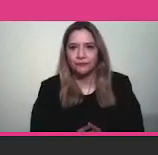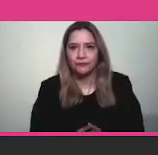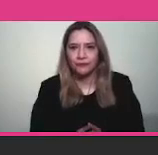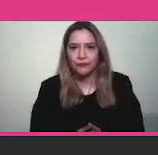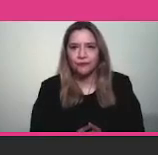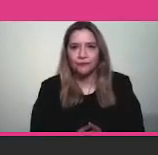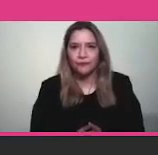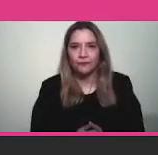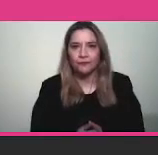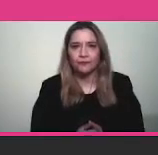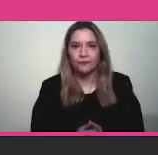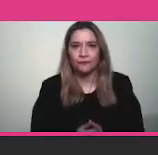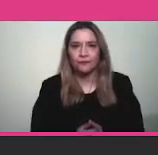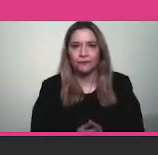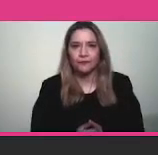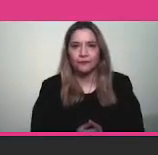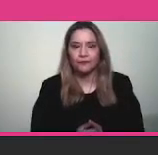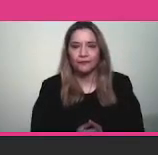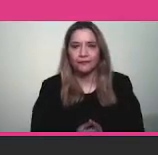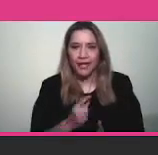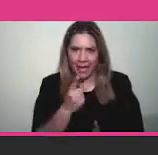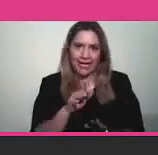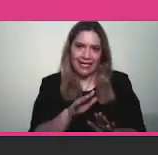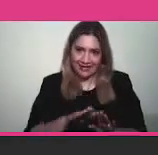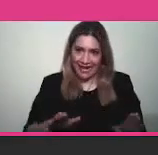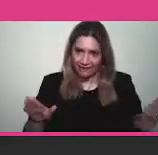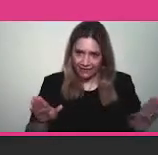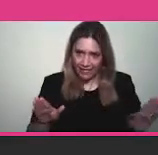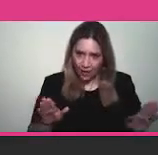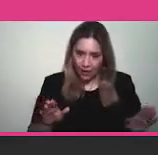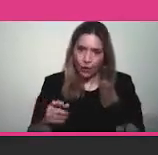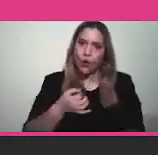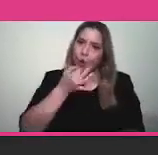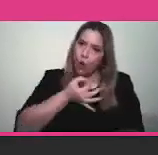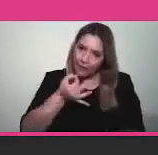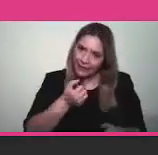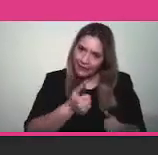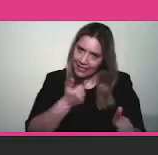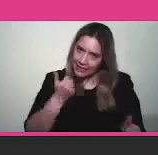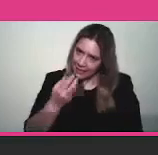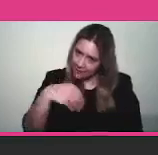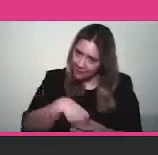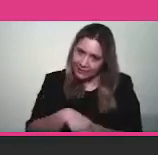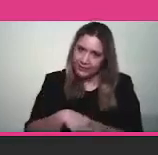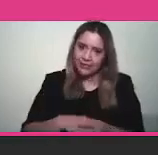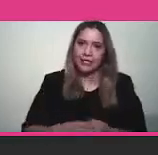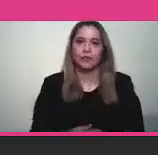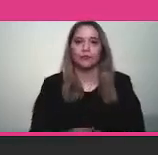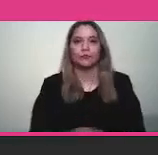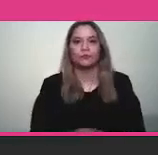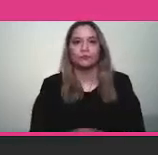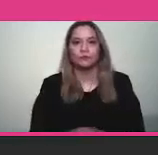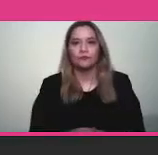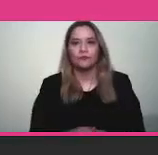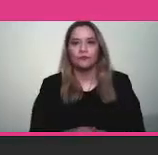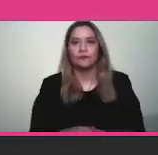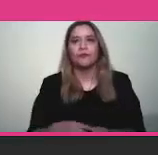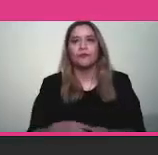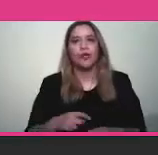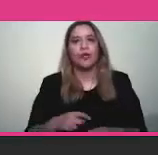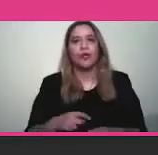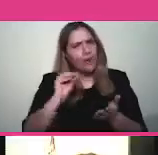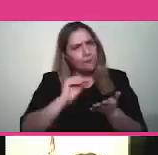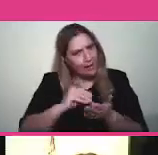Ωραία. Θα παίξουμε ένα τελευταίο, γιατί βλέπω ότι οι ομιλητές μας έχουν μπει στο πάνελ μας. Θα έχουμε και ώρα και μετά